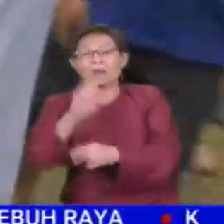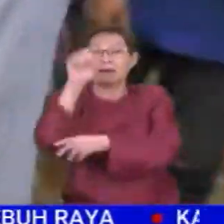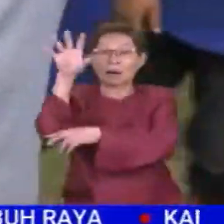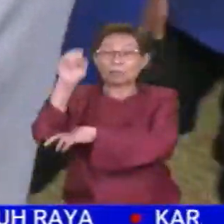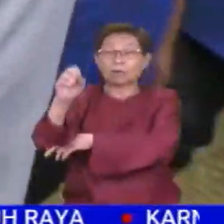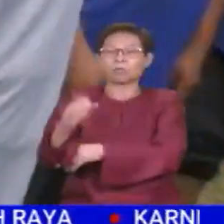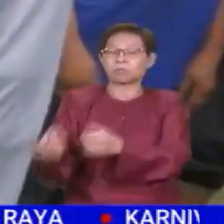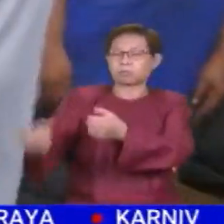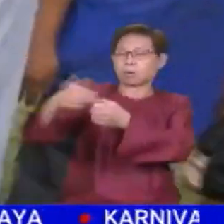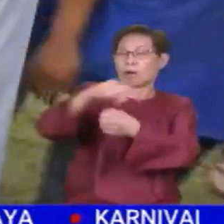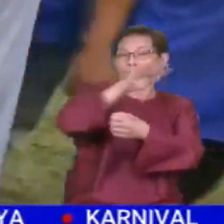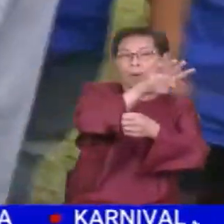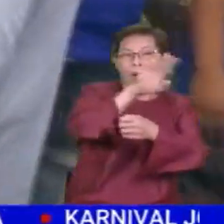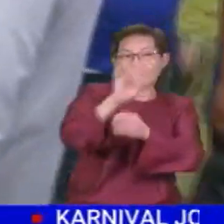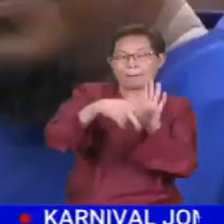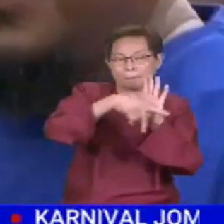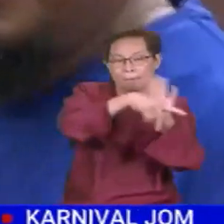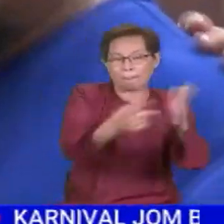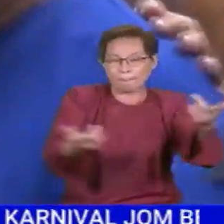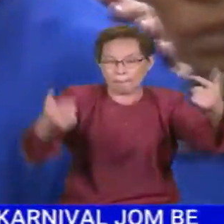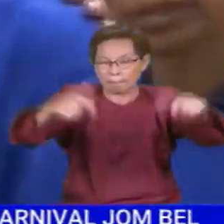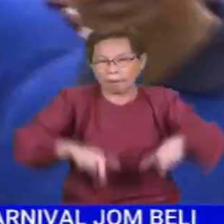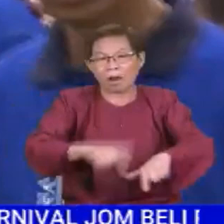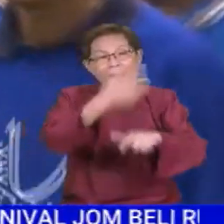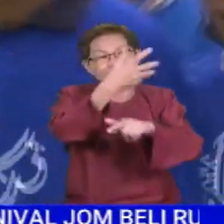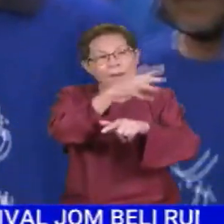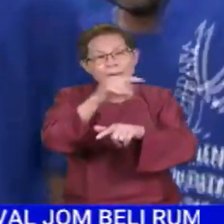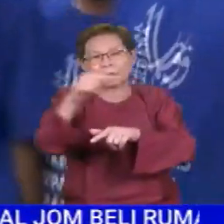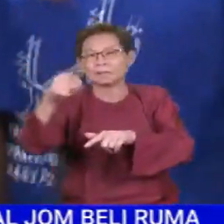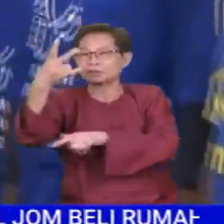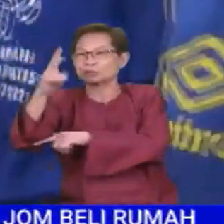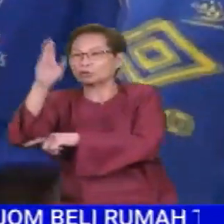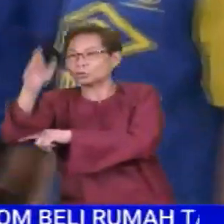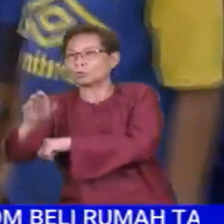Karnival disertai 40 pempamer berlangsung 15 hingga